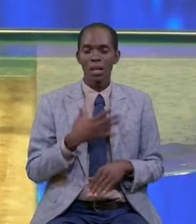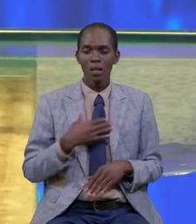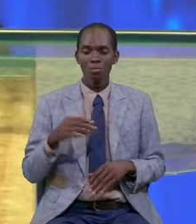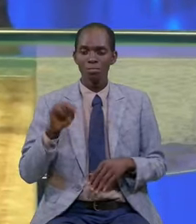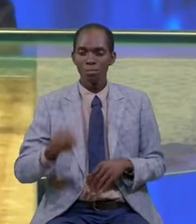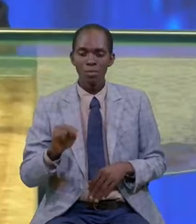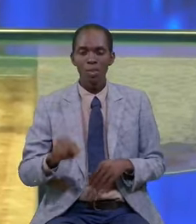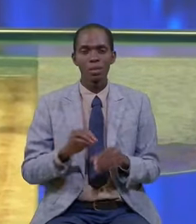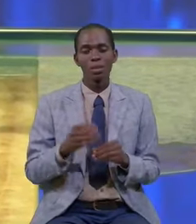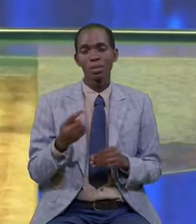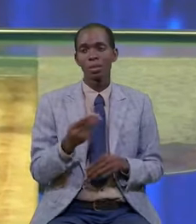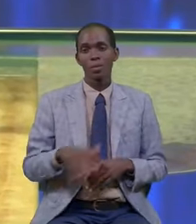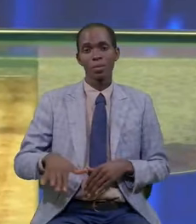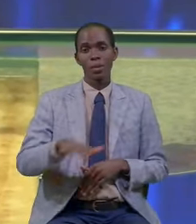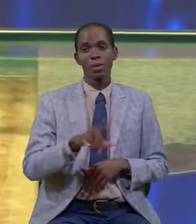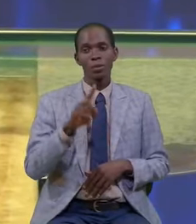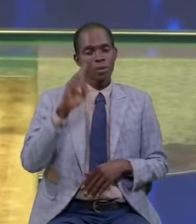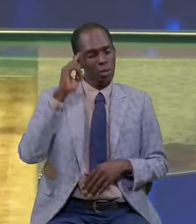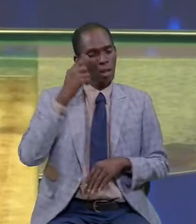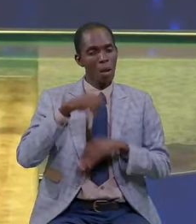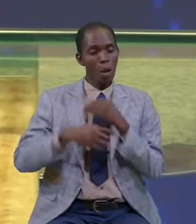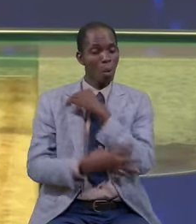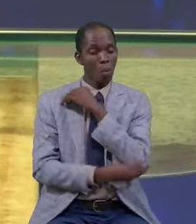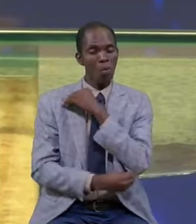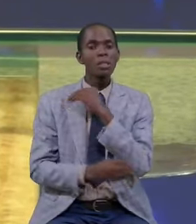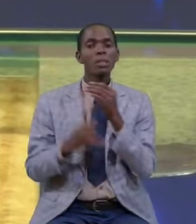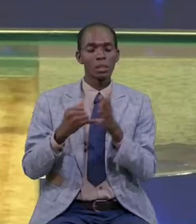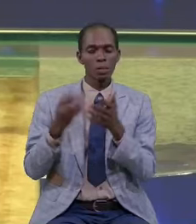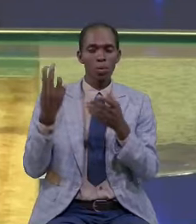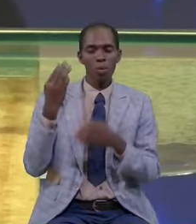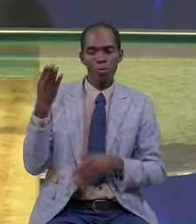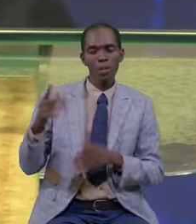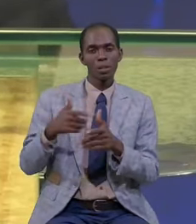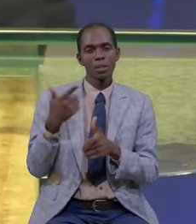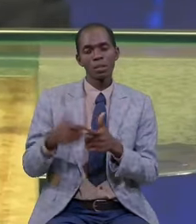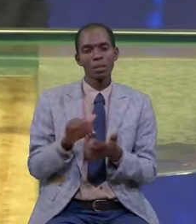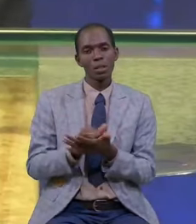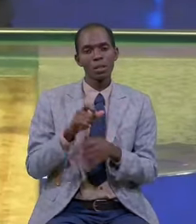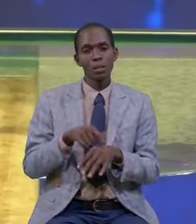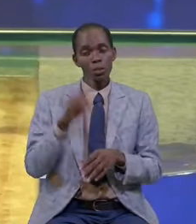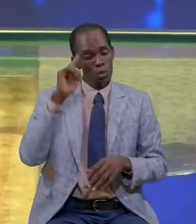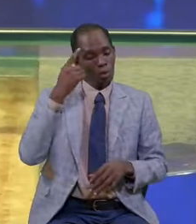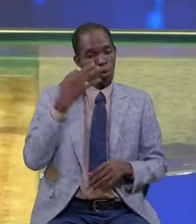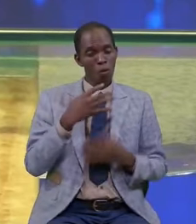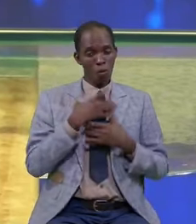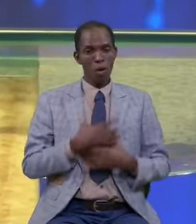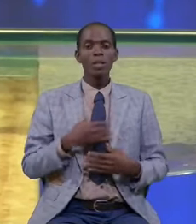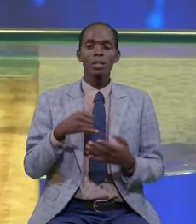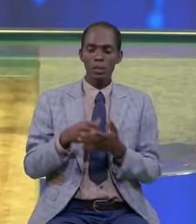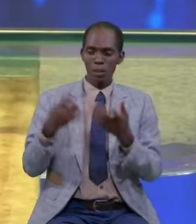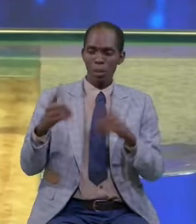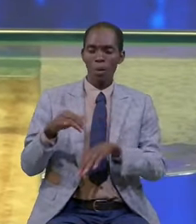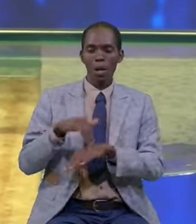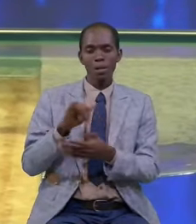pays. Si vous pensez à la pauvreté, c'était là. Si on pense à la faim, c'était là. Quand on